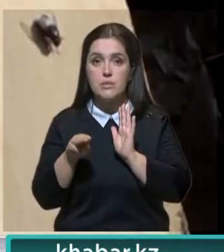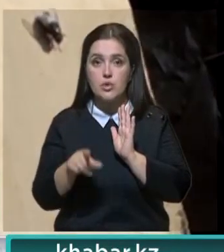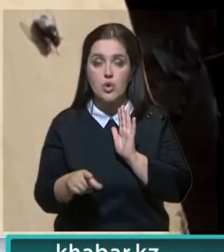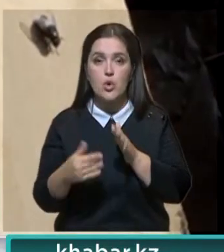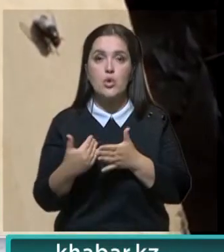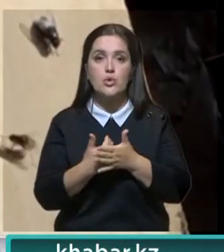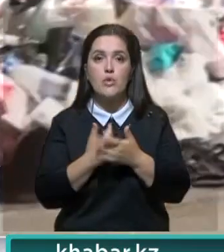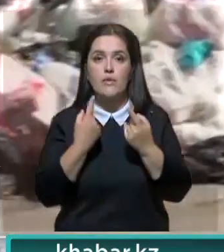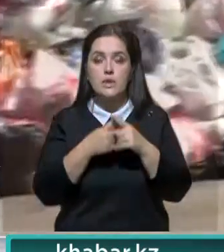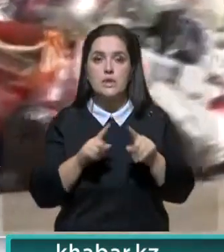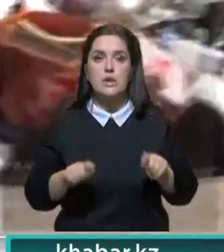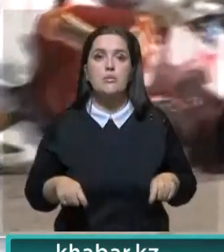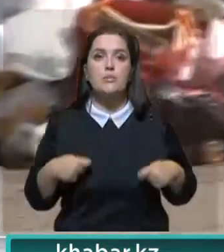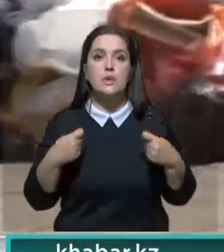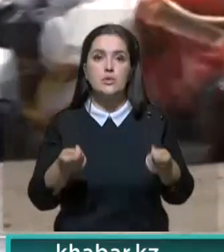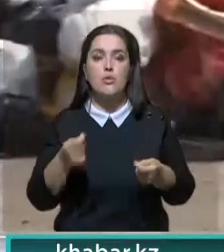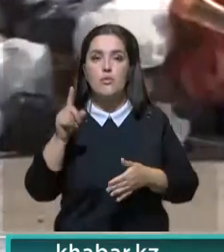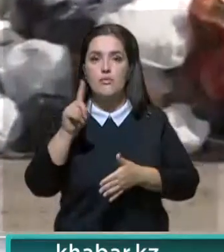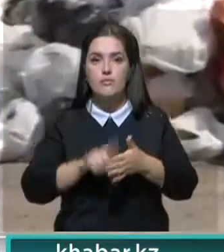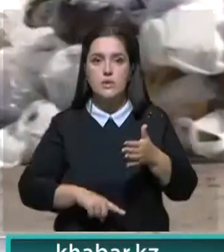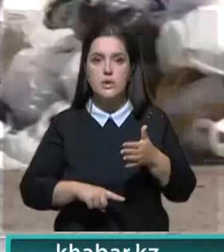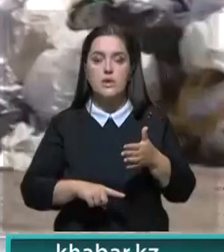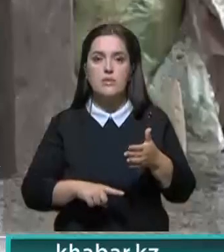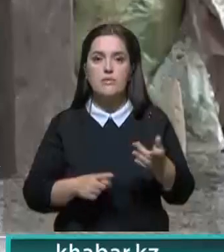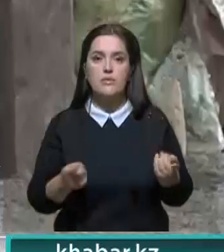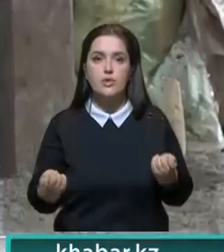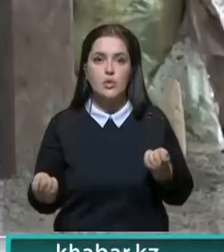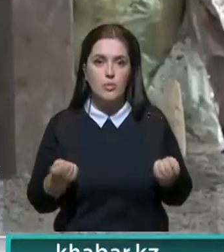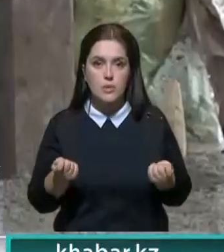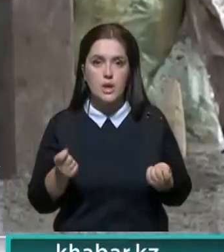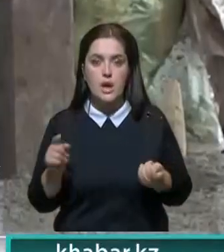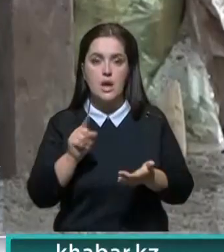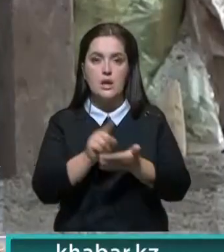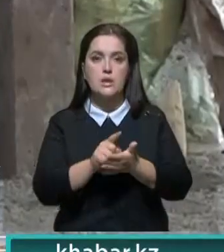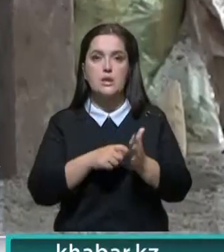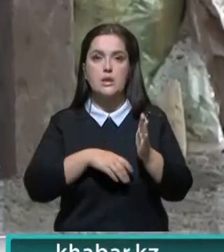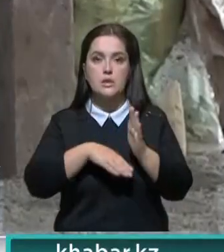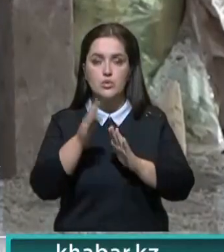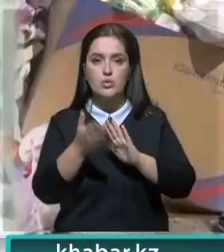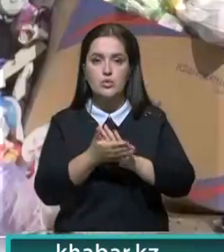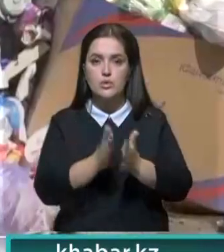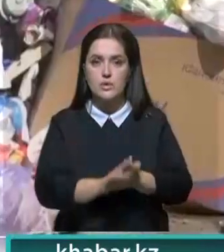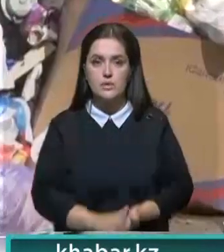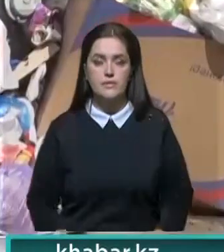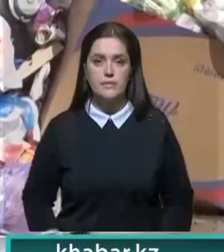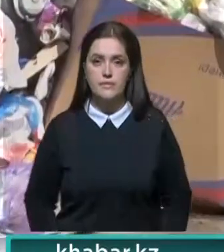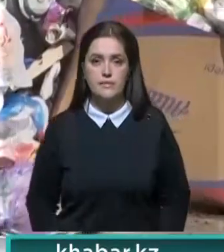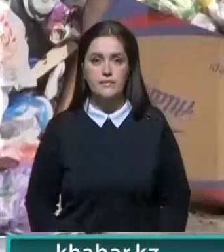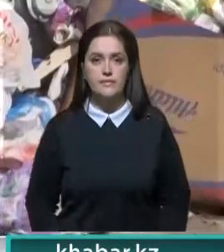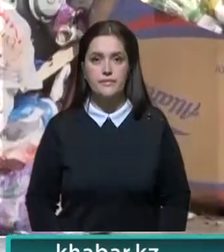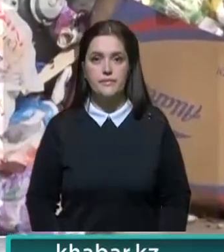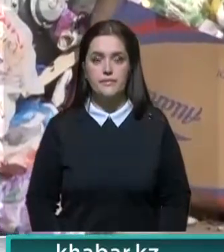60 миллионов тенге. Новую технику передадут коммунальщикам в доверительное управление. Это должно улучшить